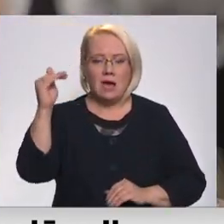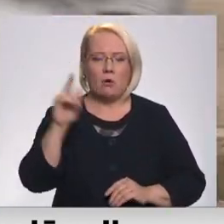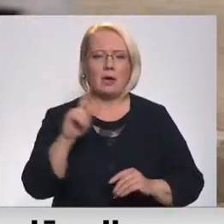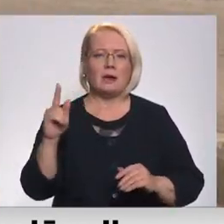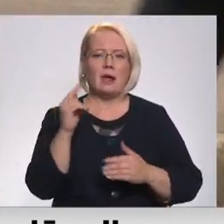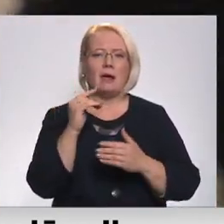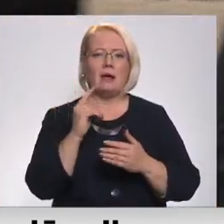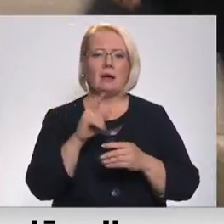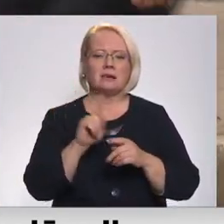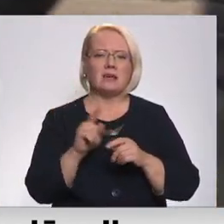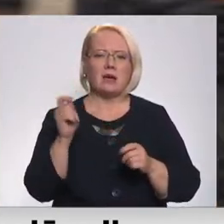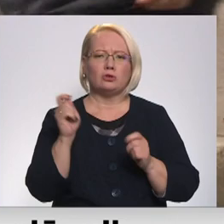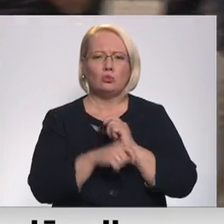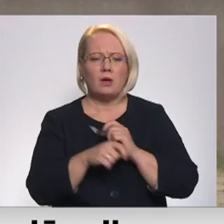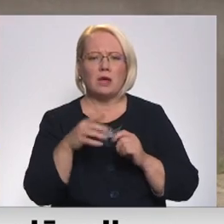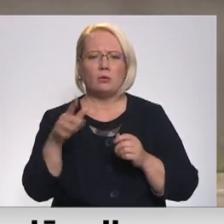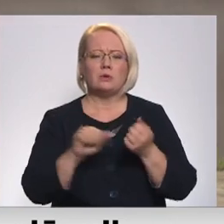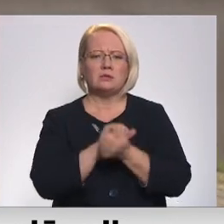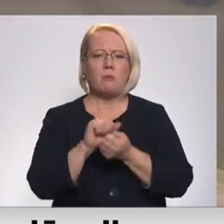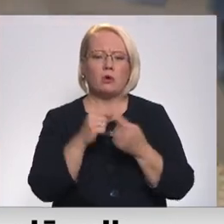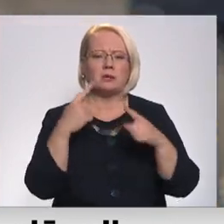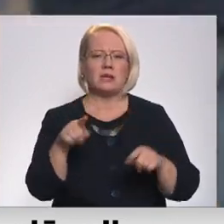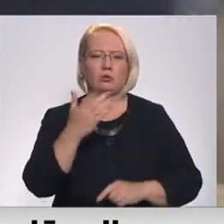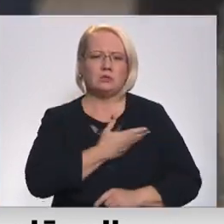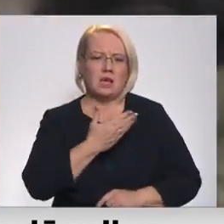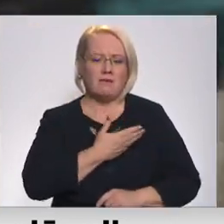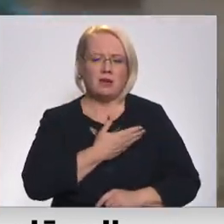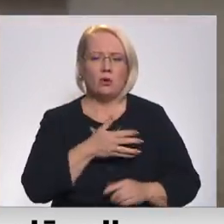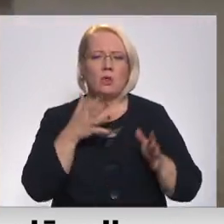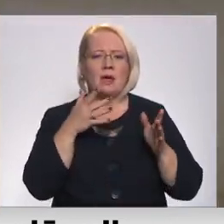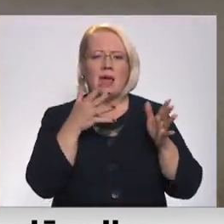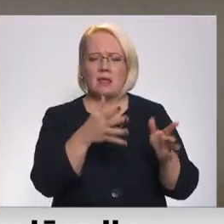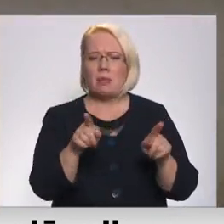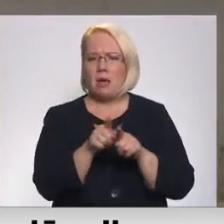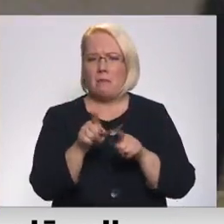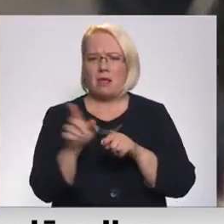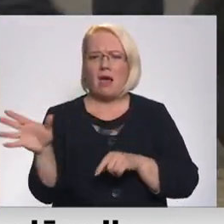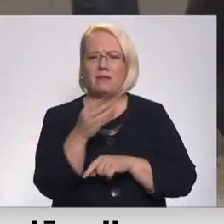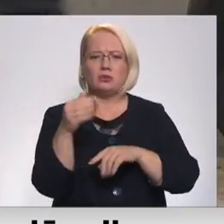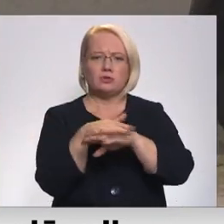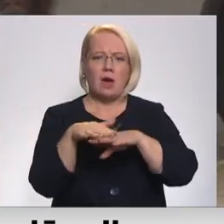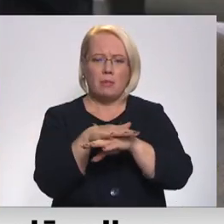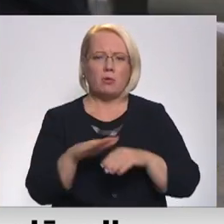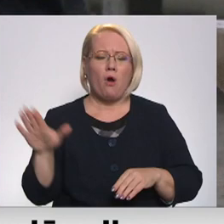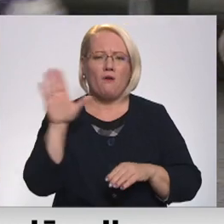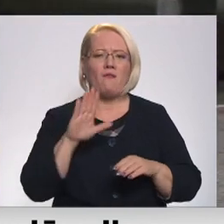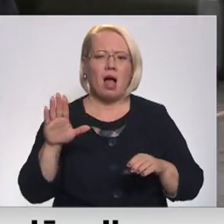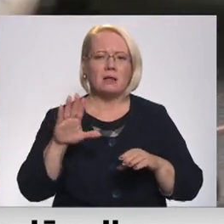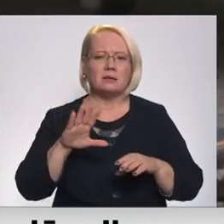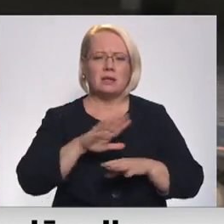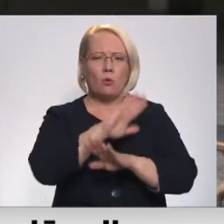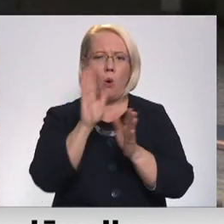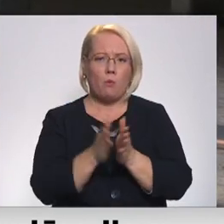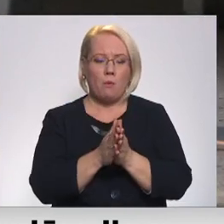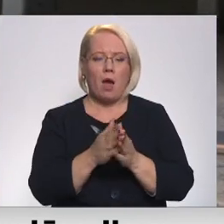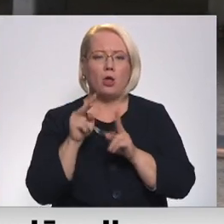salauž vēl citu cilvēku dzīves un būtībā ietekmē kā visu sabiedrību, tā valsts aparātu kopumā,